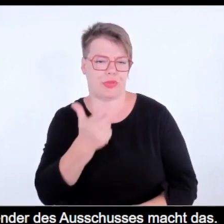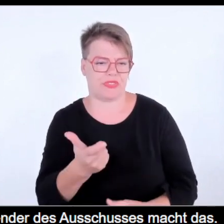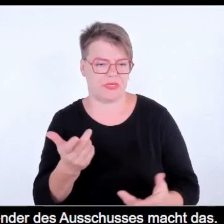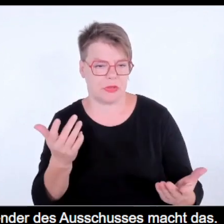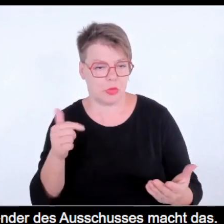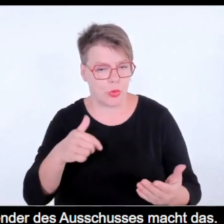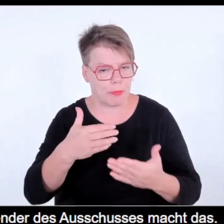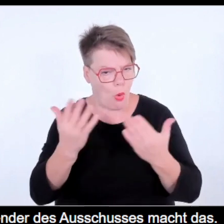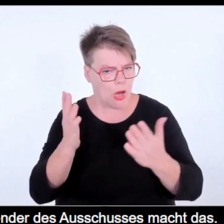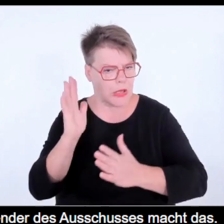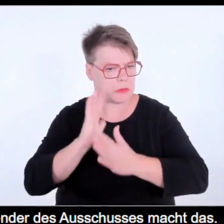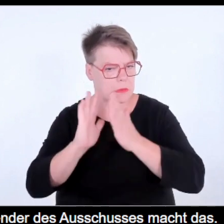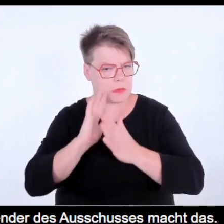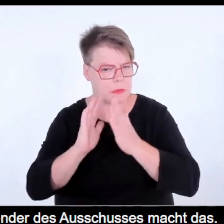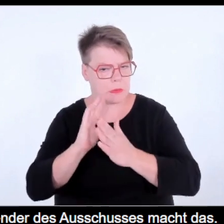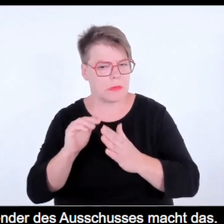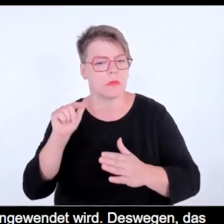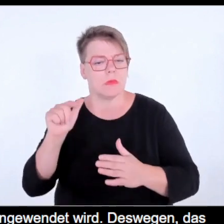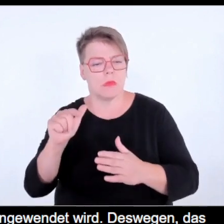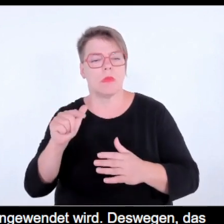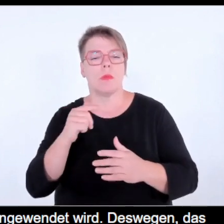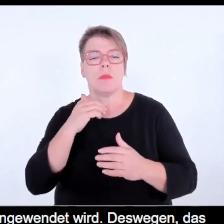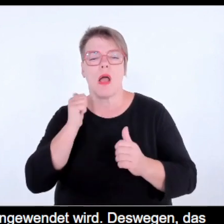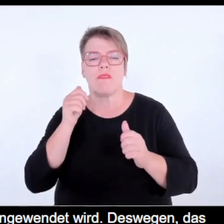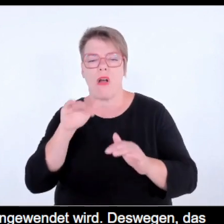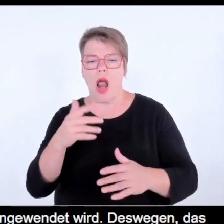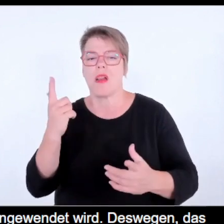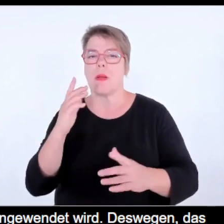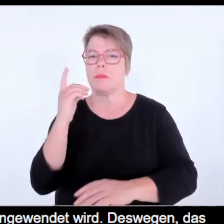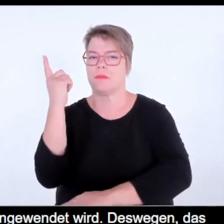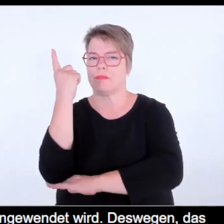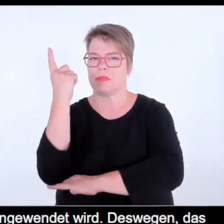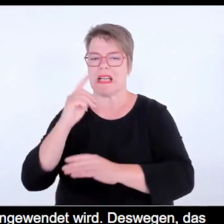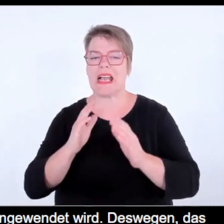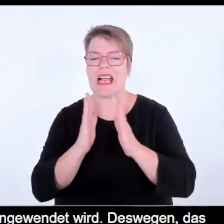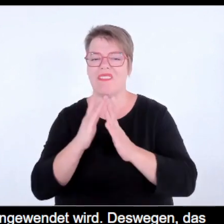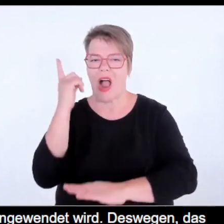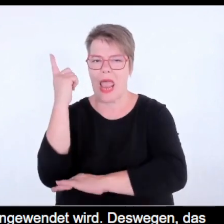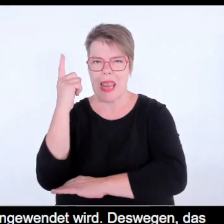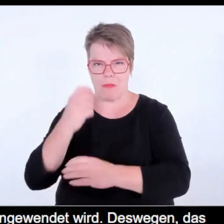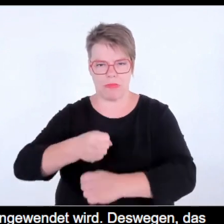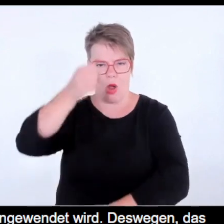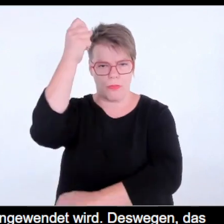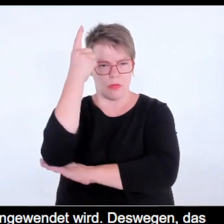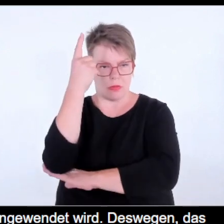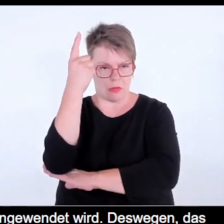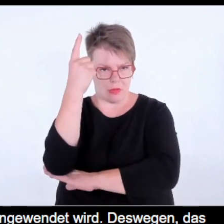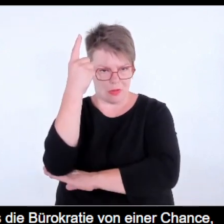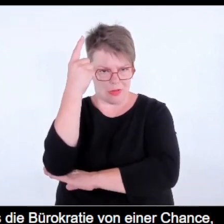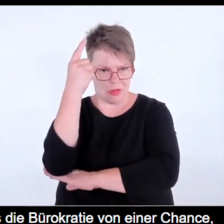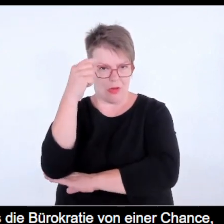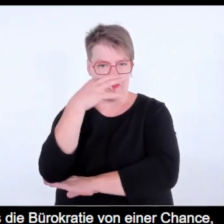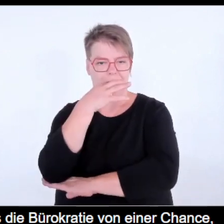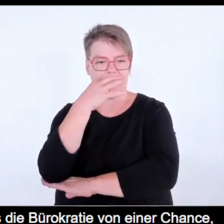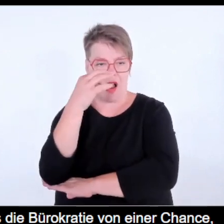kriegen sie aus Berlin und Bayern legt dann auch noch was drauf. Das hat auch was damit zu tun, dass alle möglichen Leute gegen alles klagen und deswegen der öffentliche Verwaltung gern